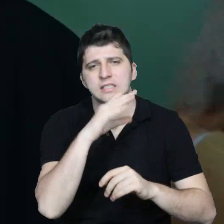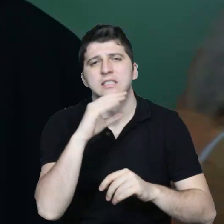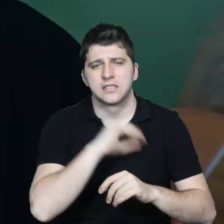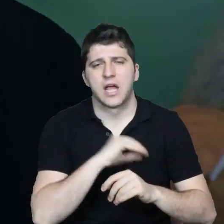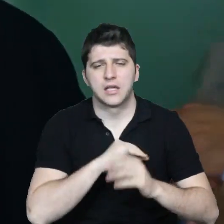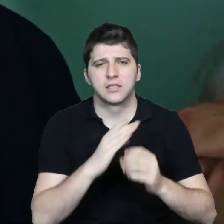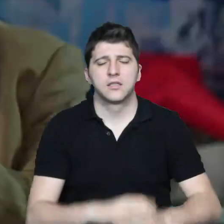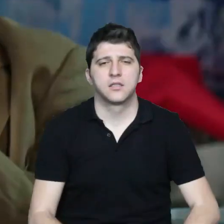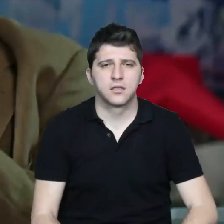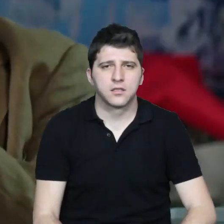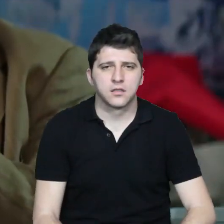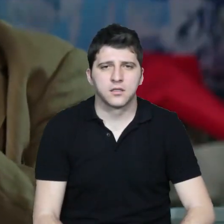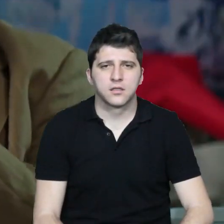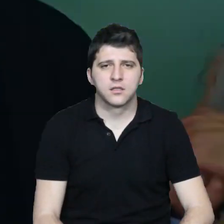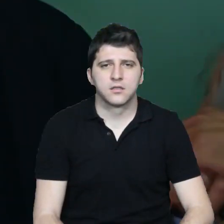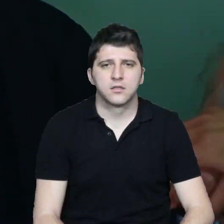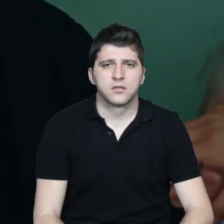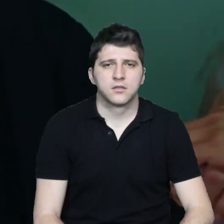sanki.